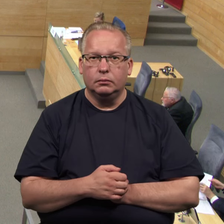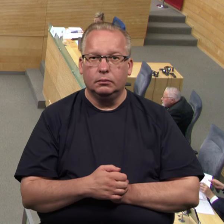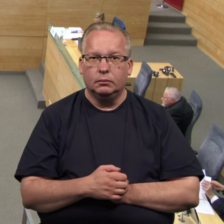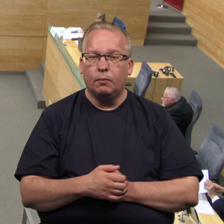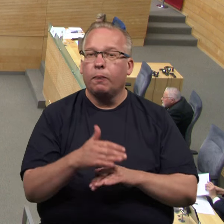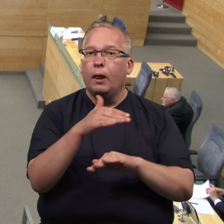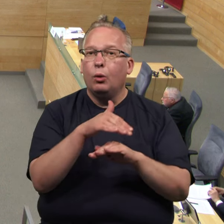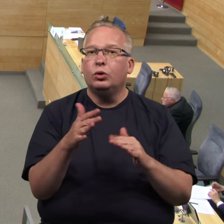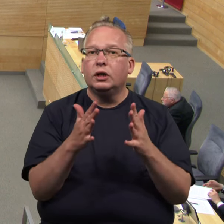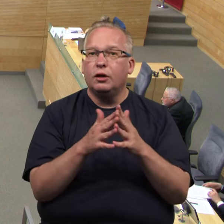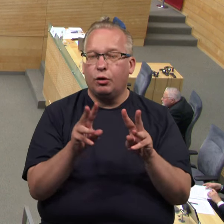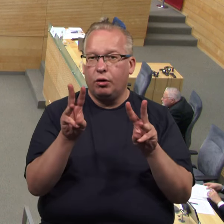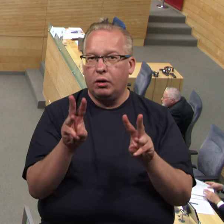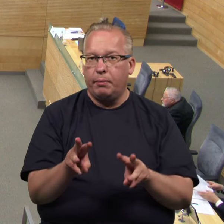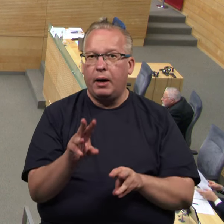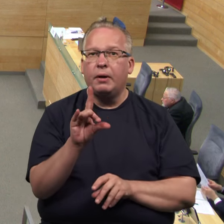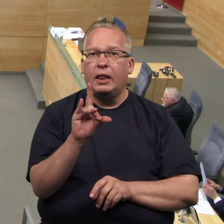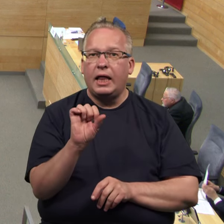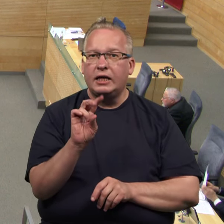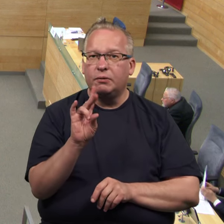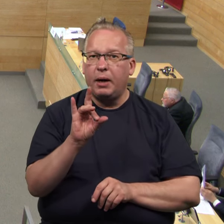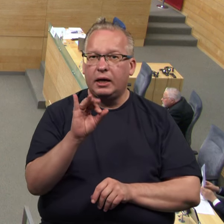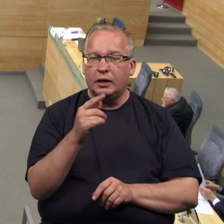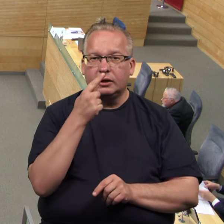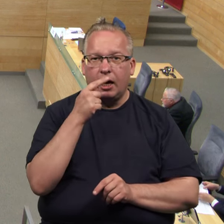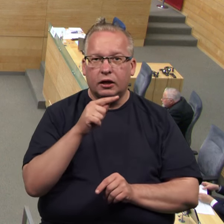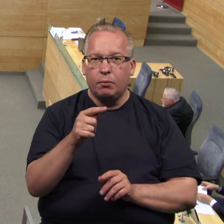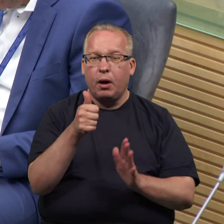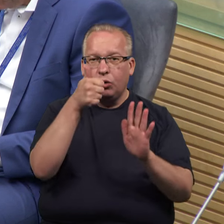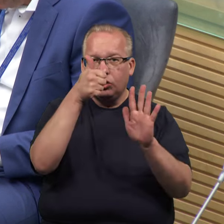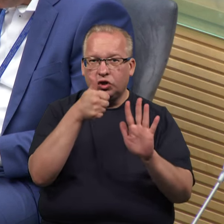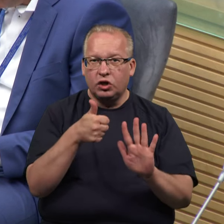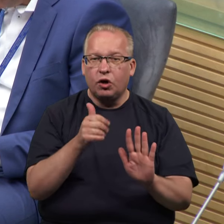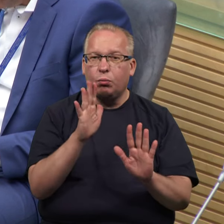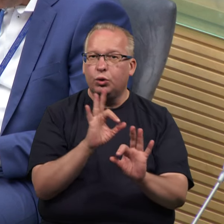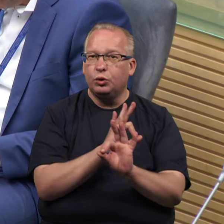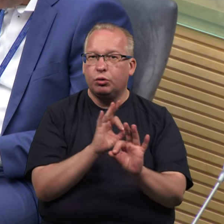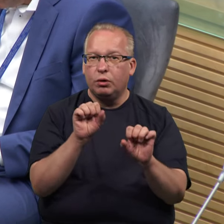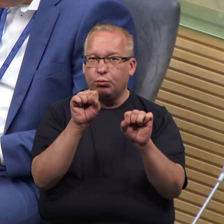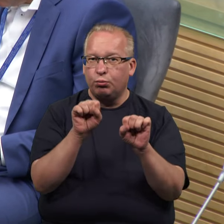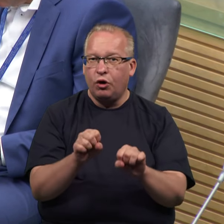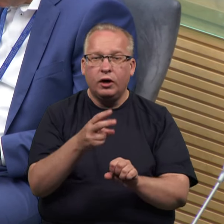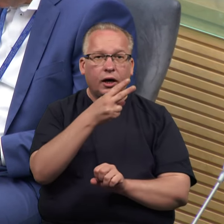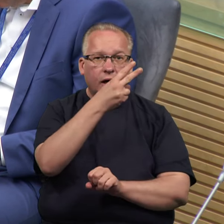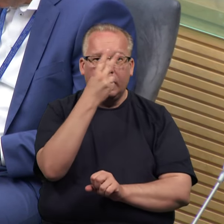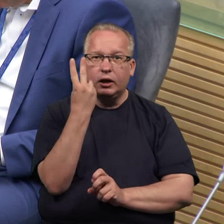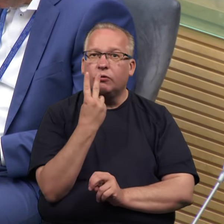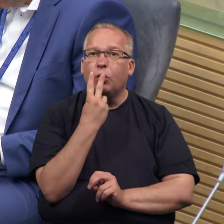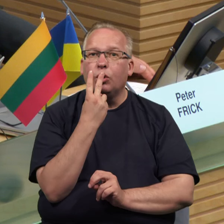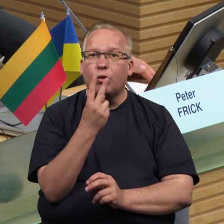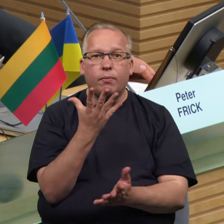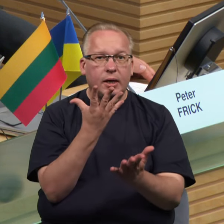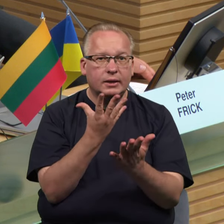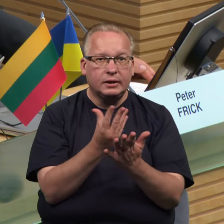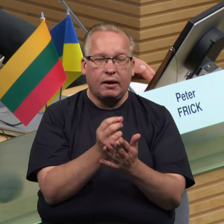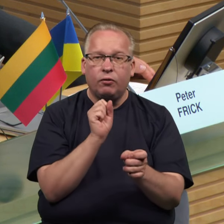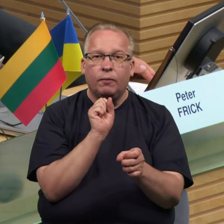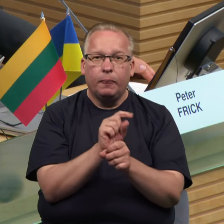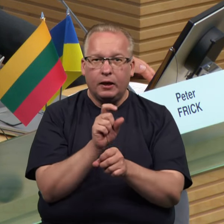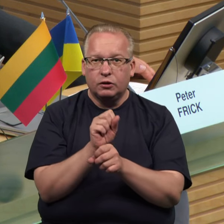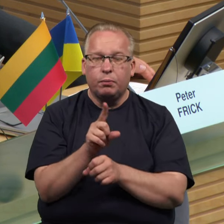Užsienio reikalų ministras Gabrielius Landsbergis sako, kad artimiausi 6 mėnesiai bus unikali galimybė Lietuvai pademonstruoti savo